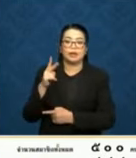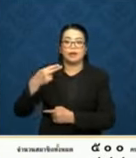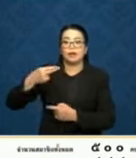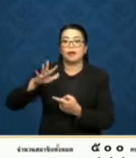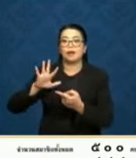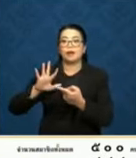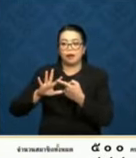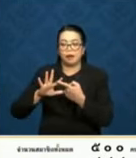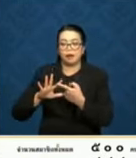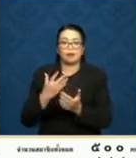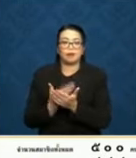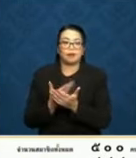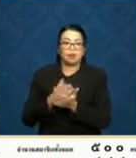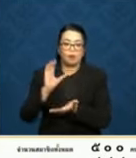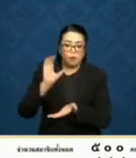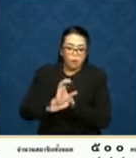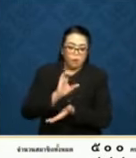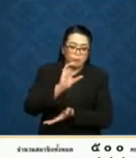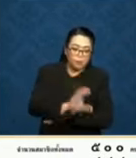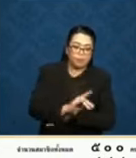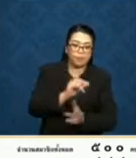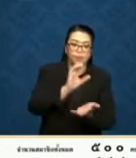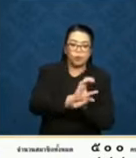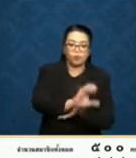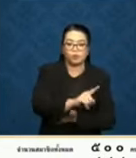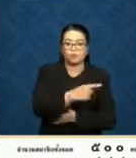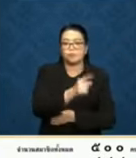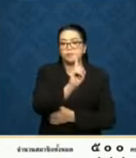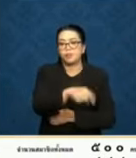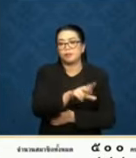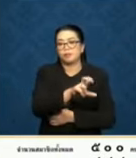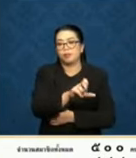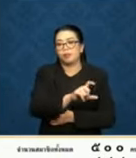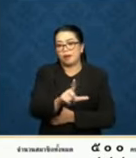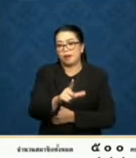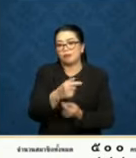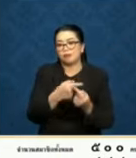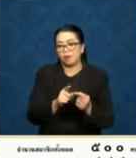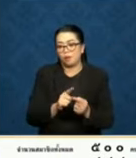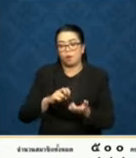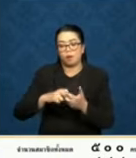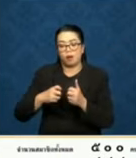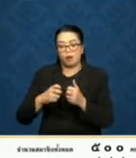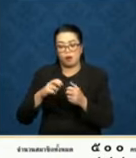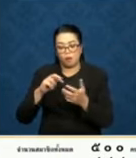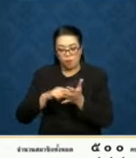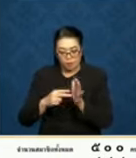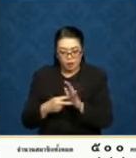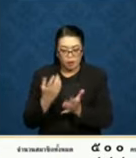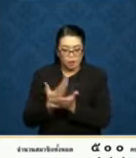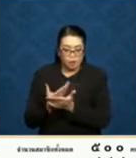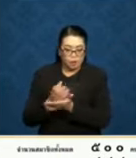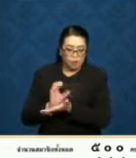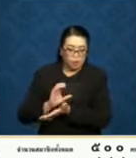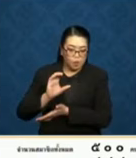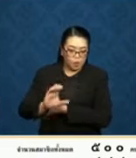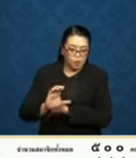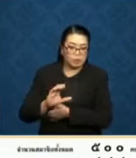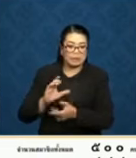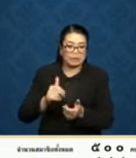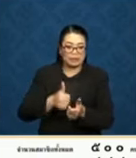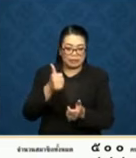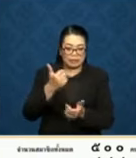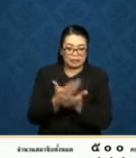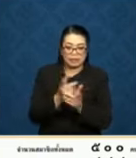การลงทุนของการเคหะ อยู่